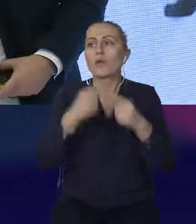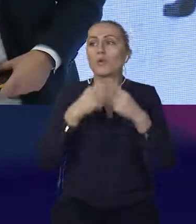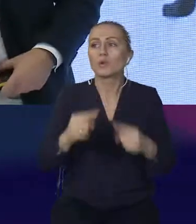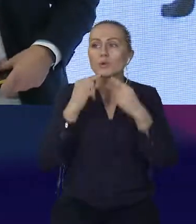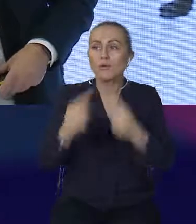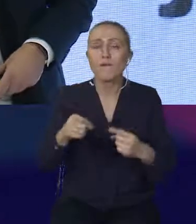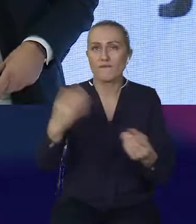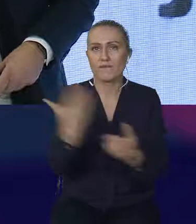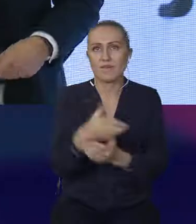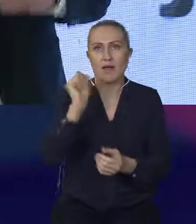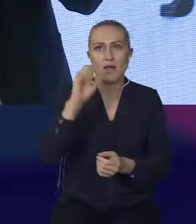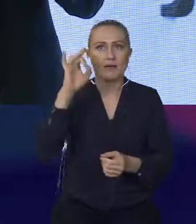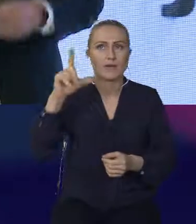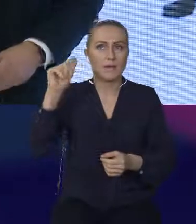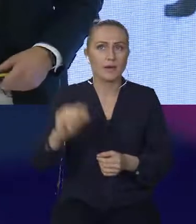AGP